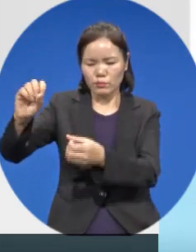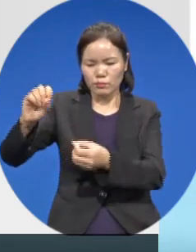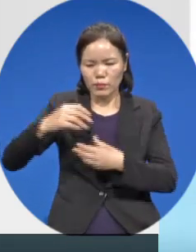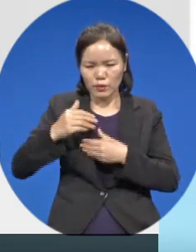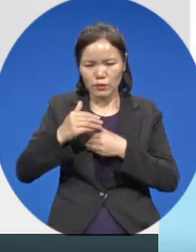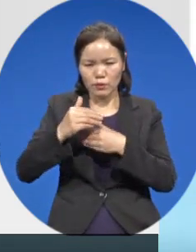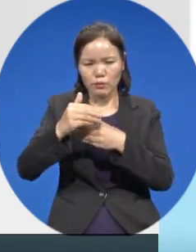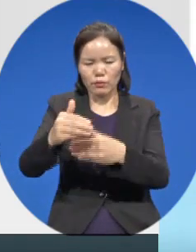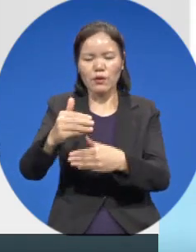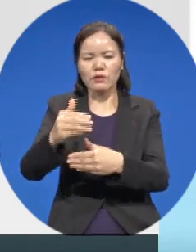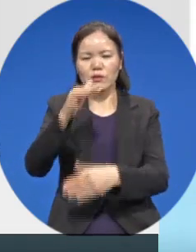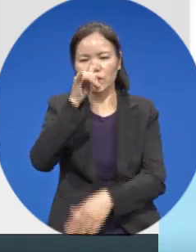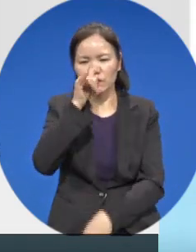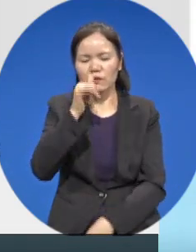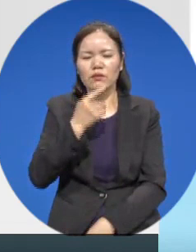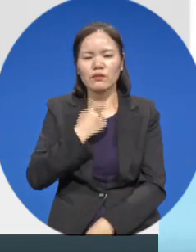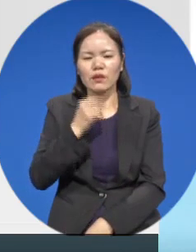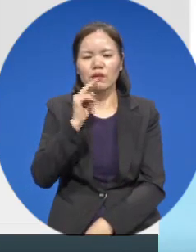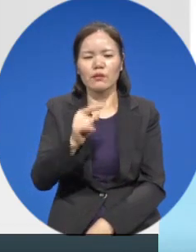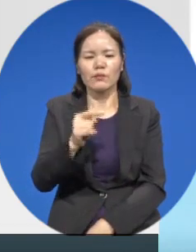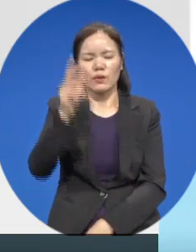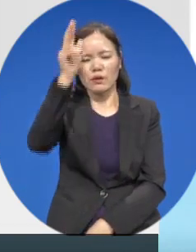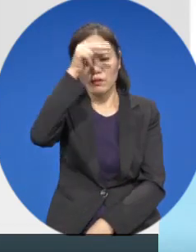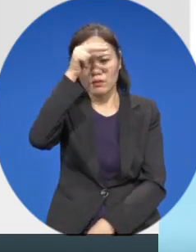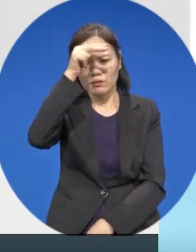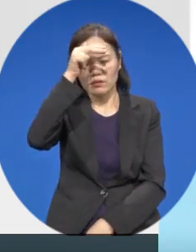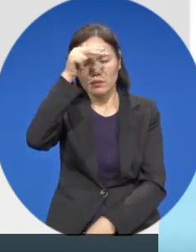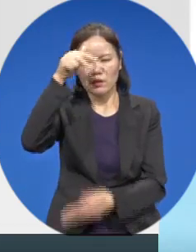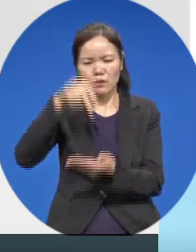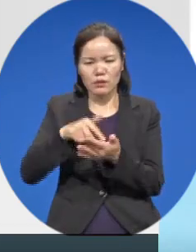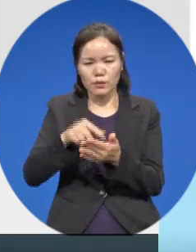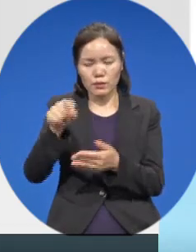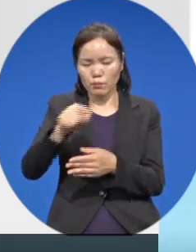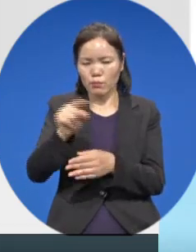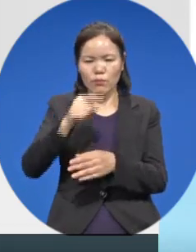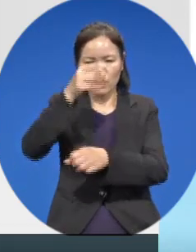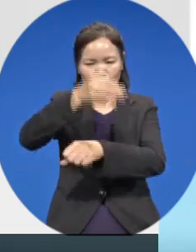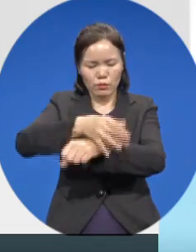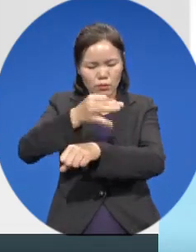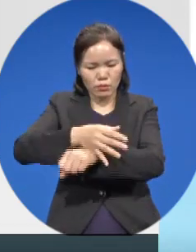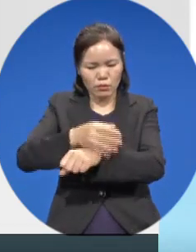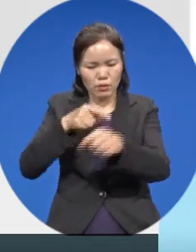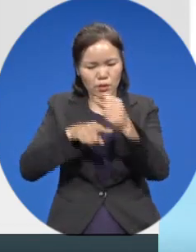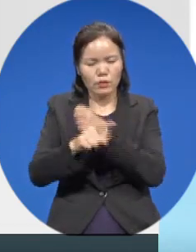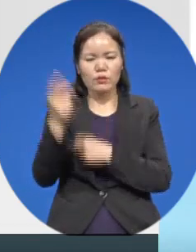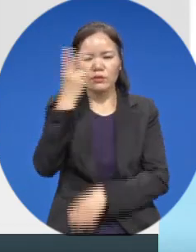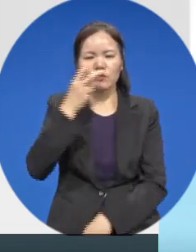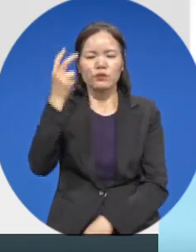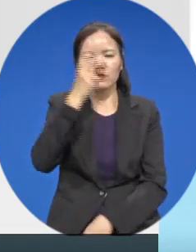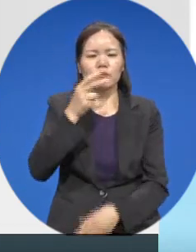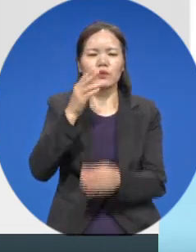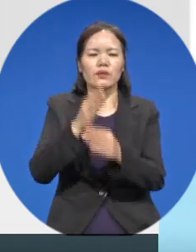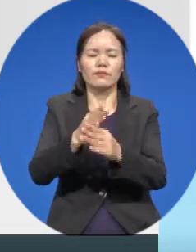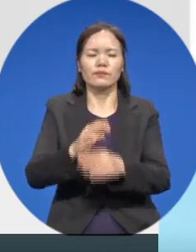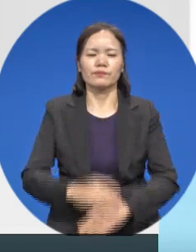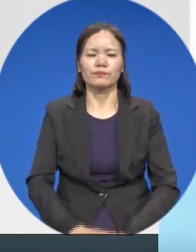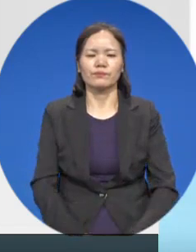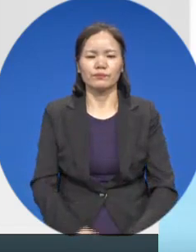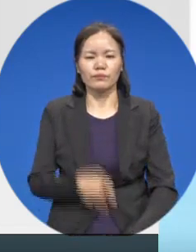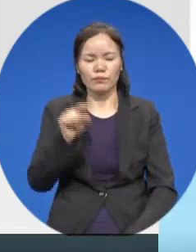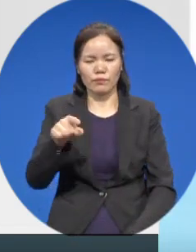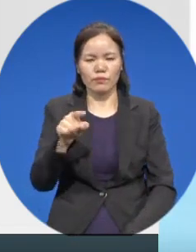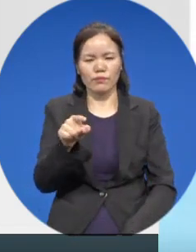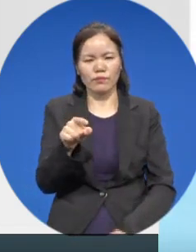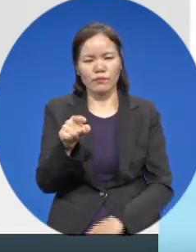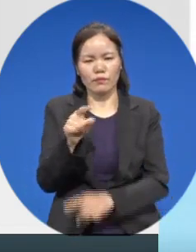과정을 어떻게 갔다는 거죠 현재 이제 경찰에서는 2 구입 경의를 조사를 하고 있는 그런 사항이 인데요 뭐 그것이 이제